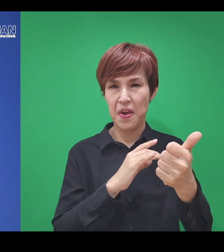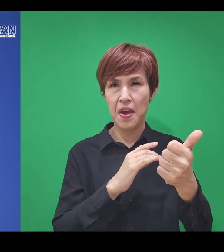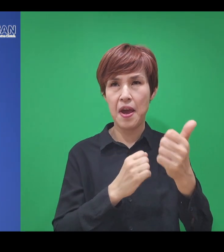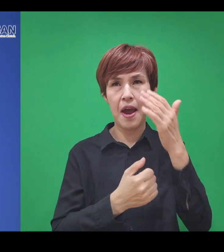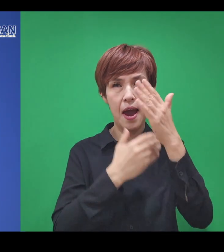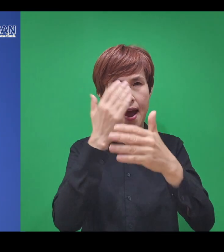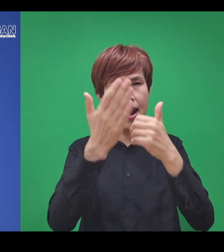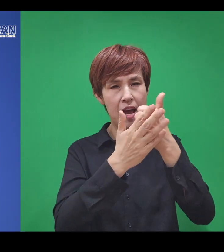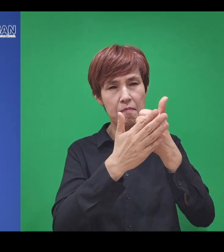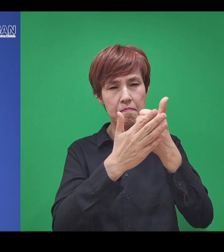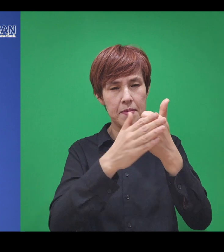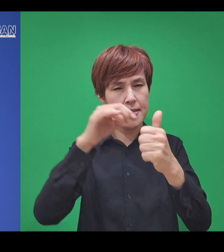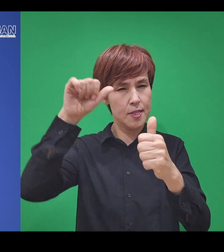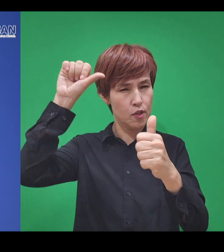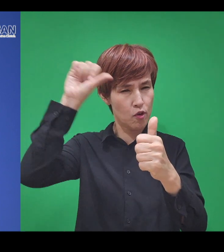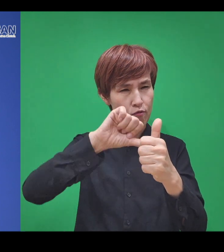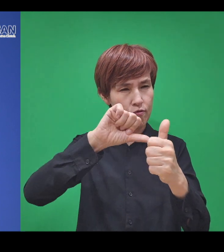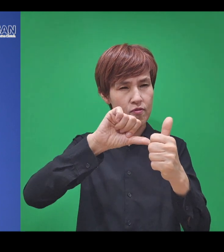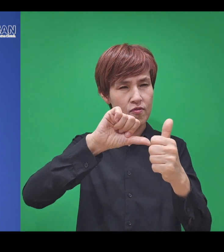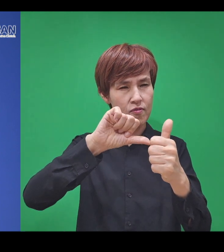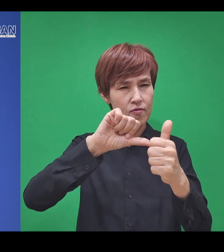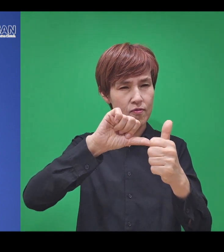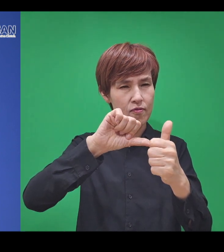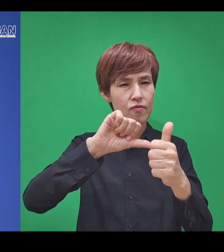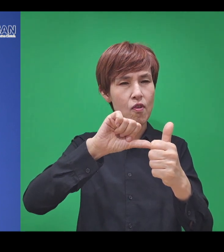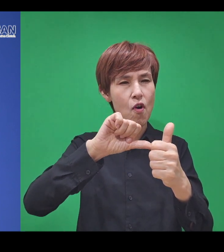저주받은 자로 죽여야 돼요. 바울은